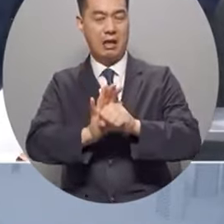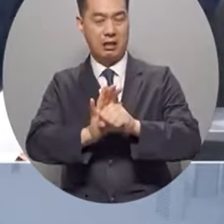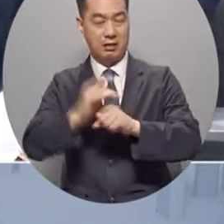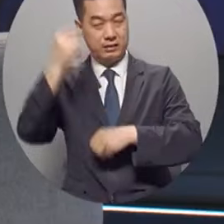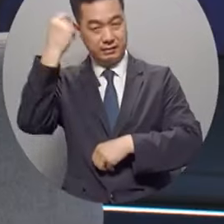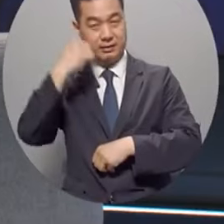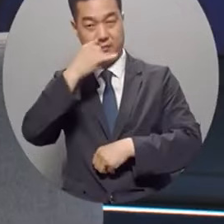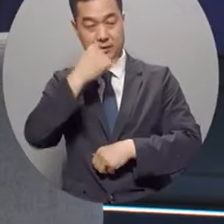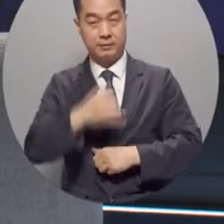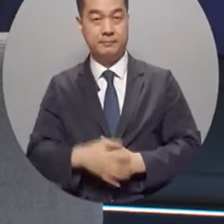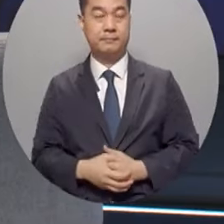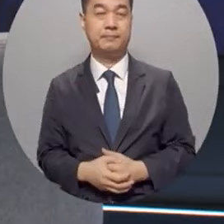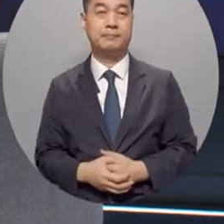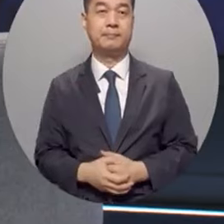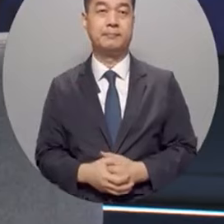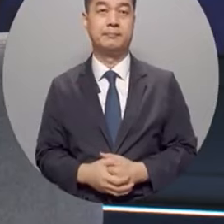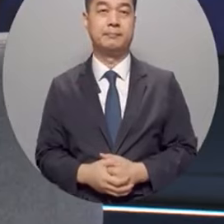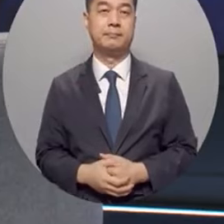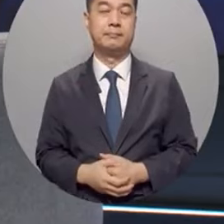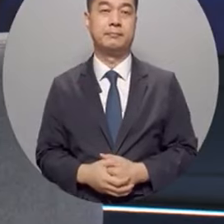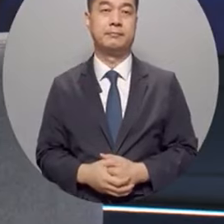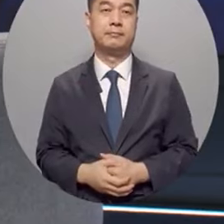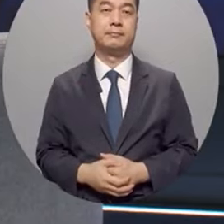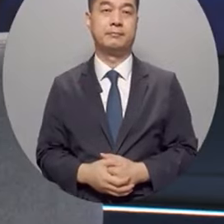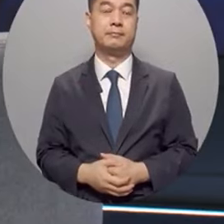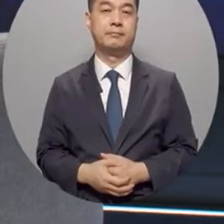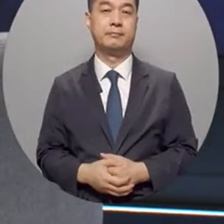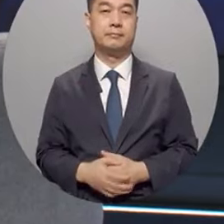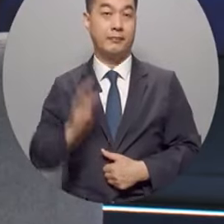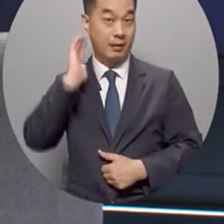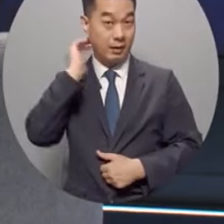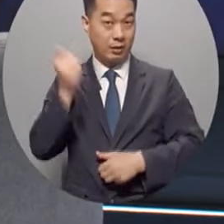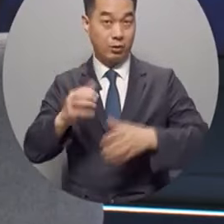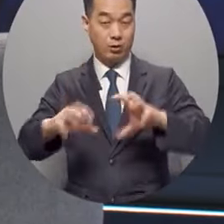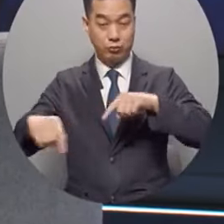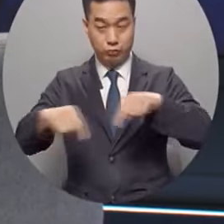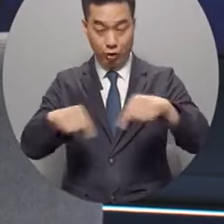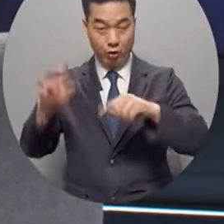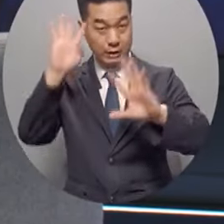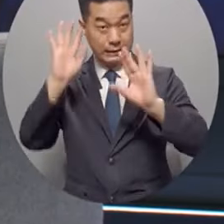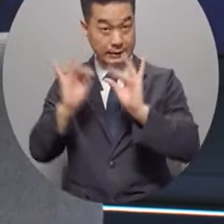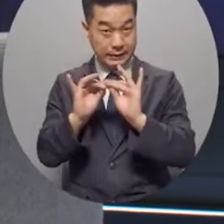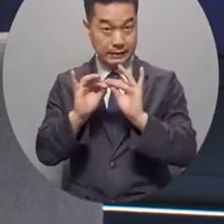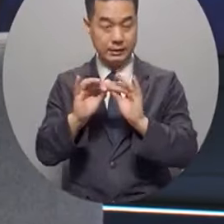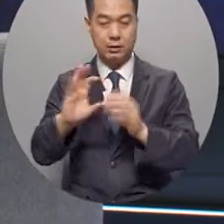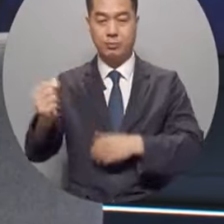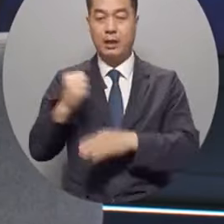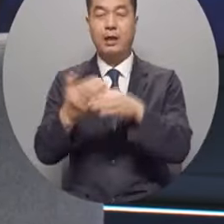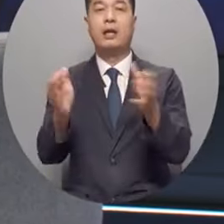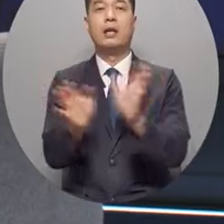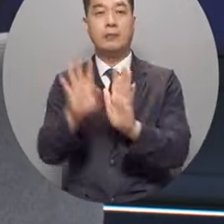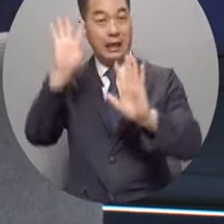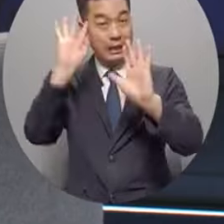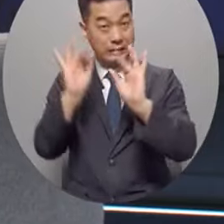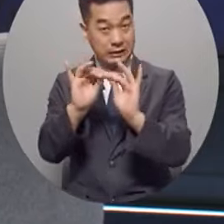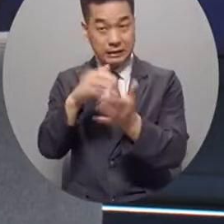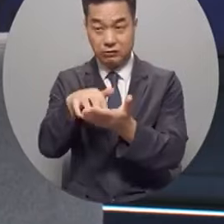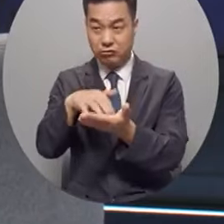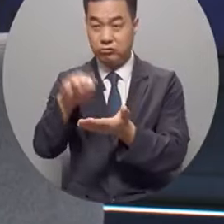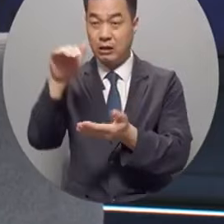됐습니다 자 아 이게 대통령 국정 지지율도 그렇고 국민의 지지율도 그렇고 모두 상황이 좋지 않은데